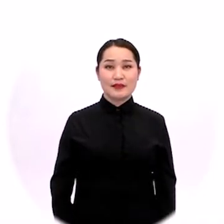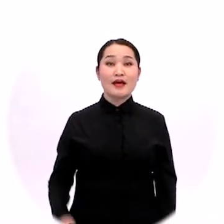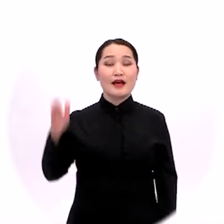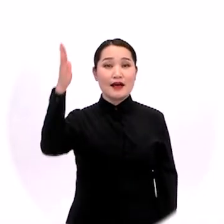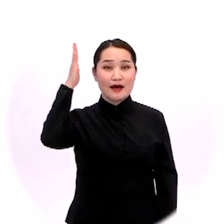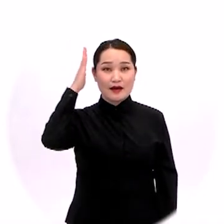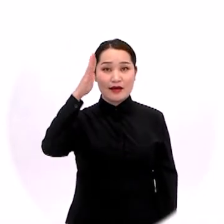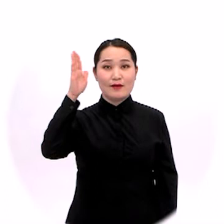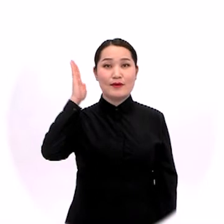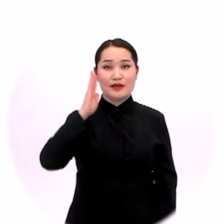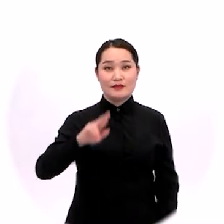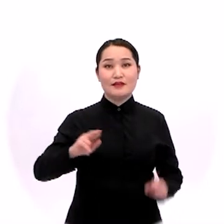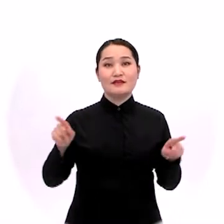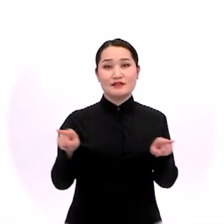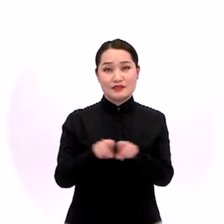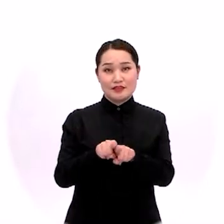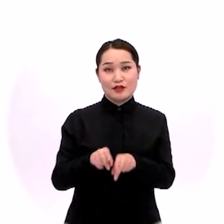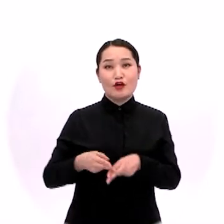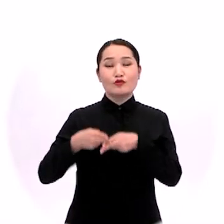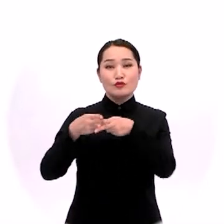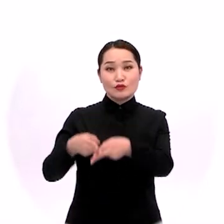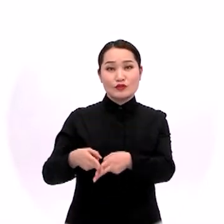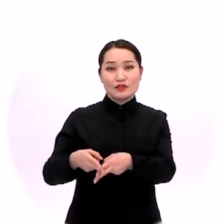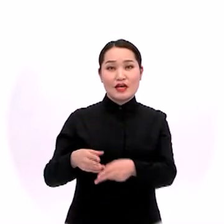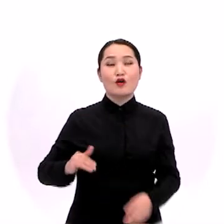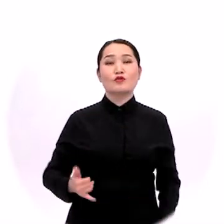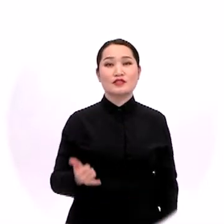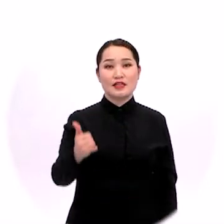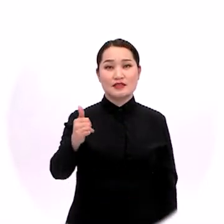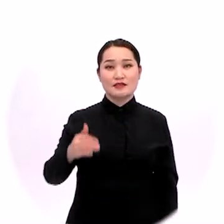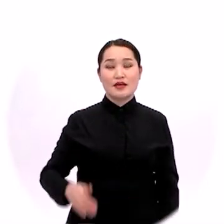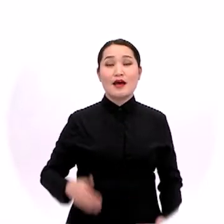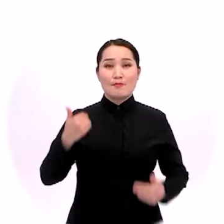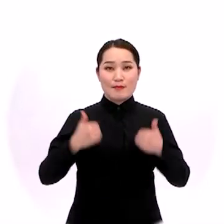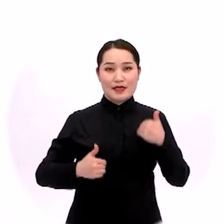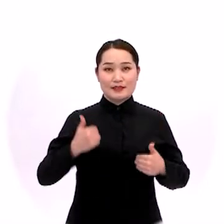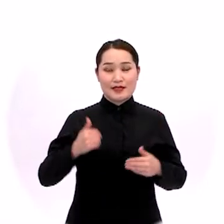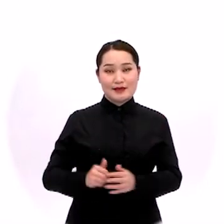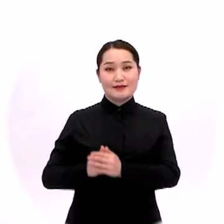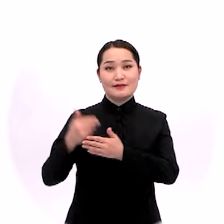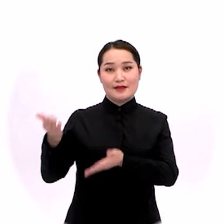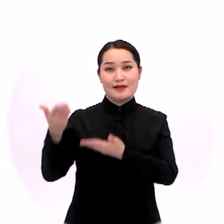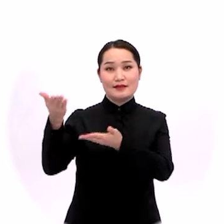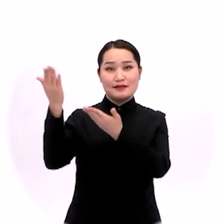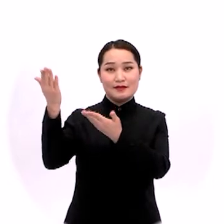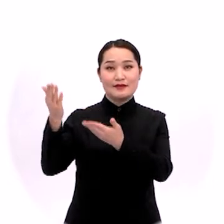Аав ээж шиг тустай болохоор багшаа дээдэлдэг.